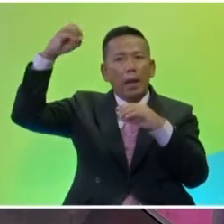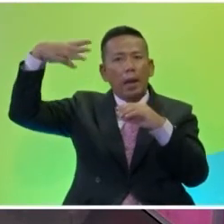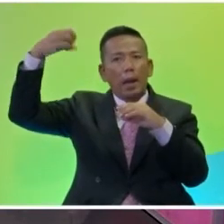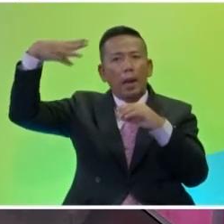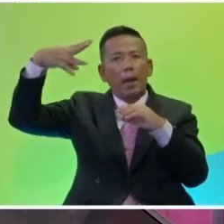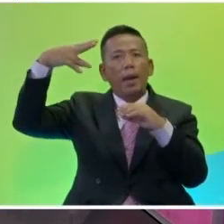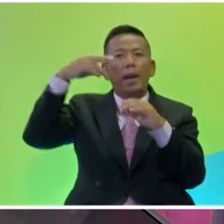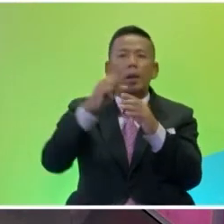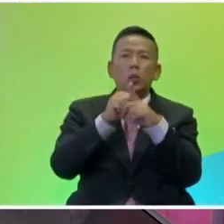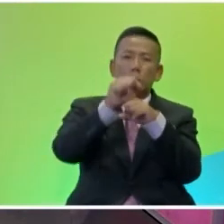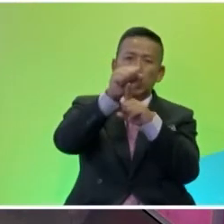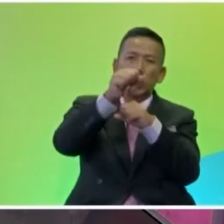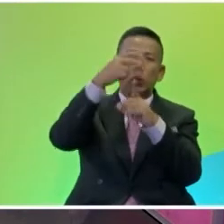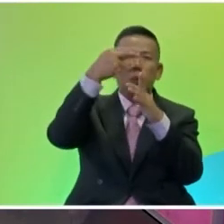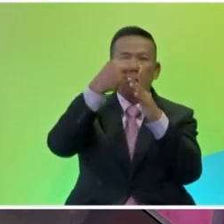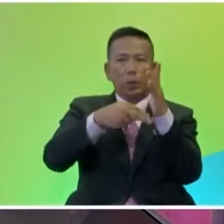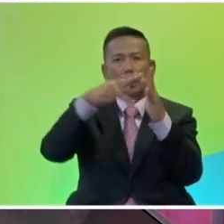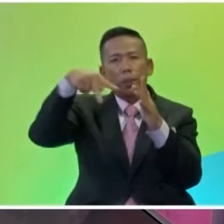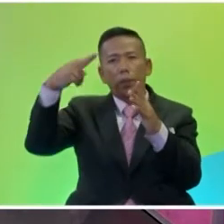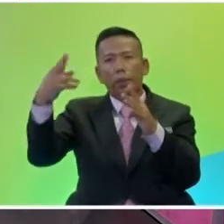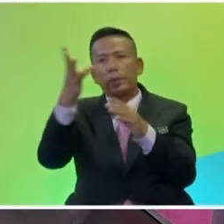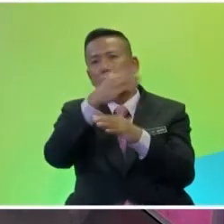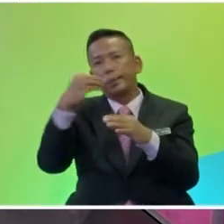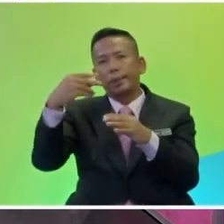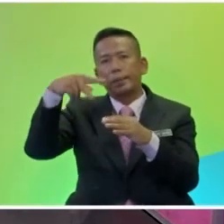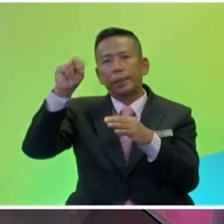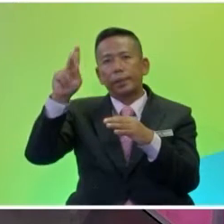dan juga nutrien oke